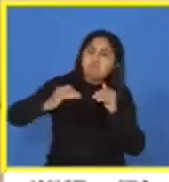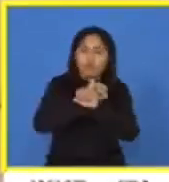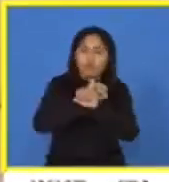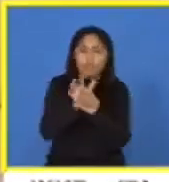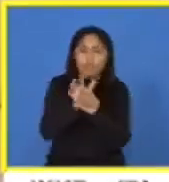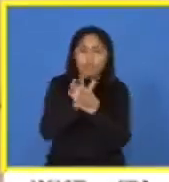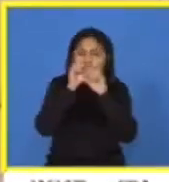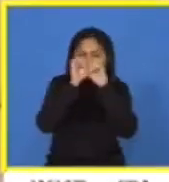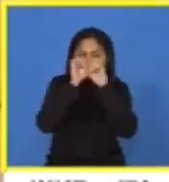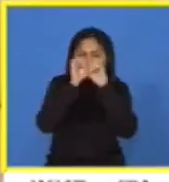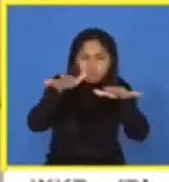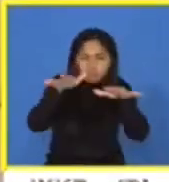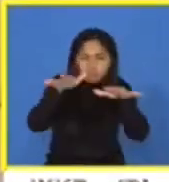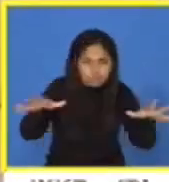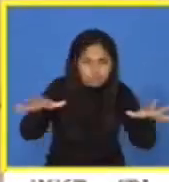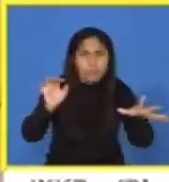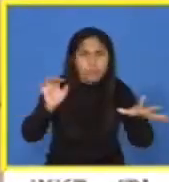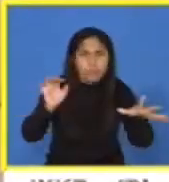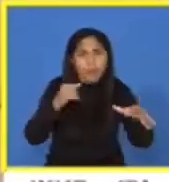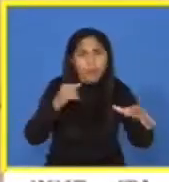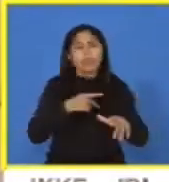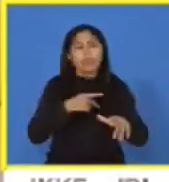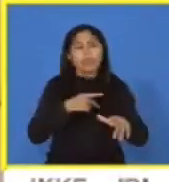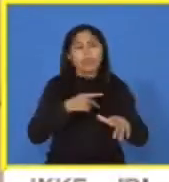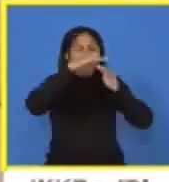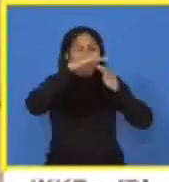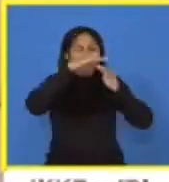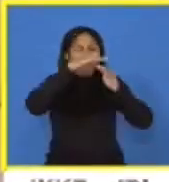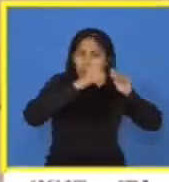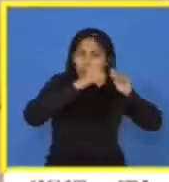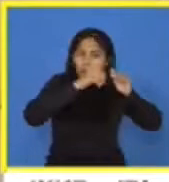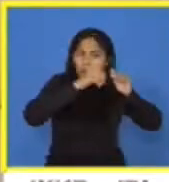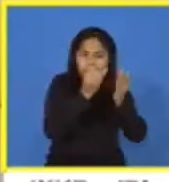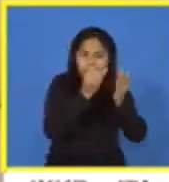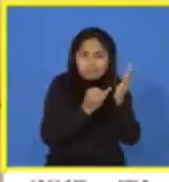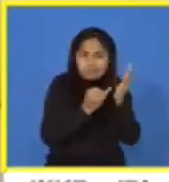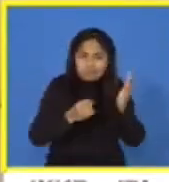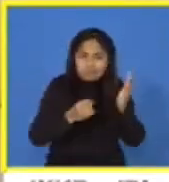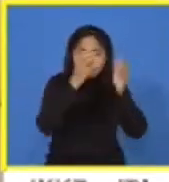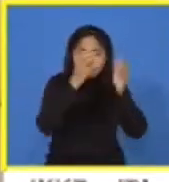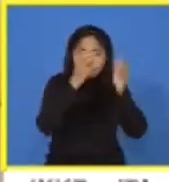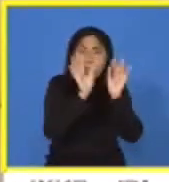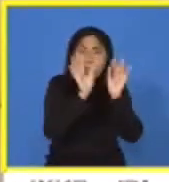kita akan menekan angka peningkatan kasus. Jadi